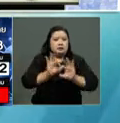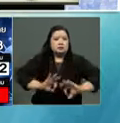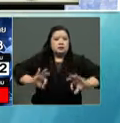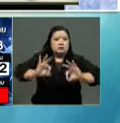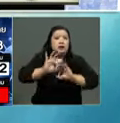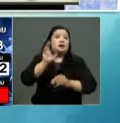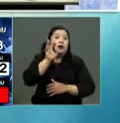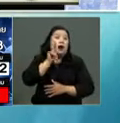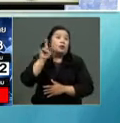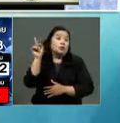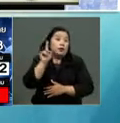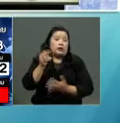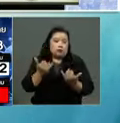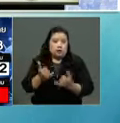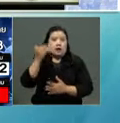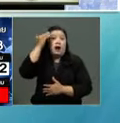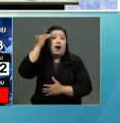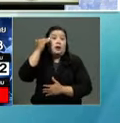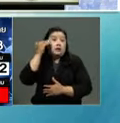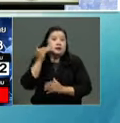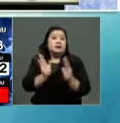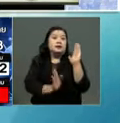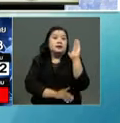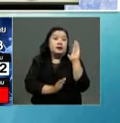ออกแบบแนวโน้มอย่างเป็นพุ่งขึ้นไปนะครับยังสูงอยู่เหมือนของทางโลกอยู่นะครับปากีสถานและบังคลาเทศก็ยังมีแนวโน้มที่จะออกไปทางสูงแต่ว่าก็ไม่มากแล้วนะครับนี่คือสิ่งที่เป็นสถานการณ์ของโลกและเอเชียมาดูข่าวต่างประเทศที่สำคัญบ้างครับก็หลีใต้ใช้ระบบQR Code